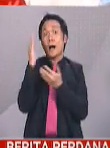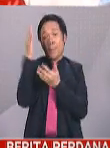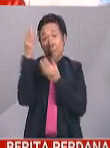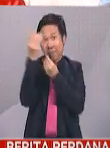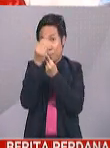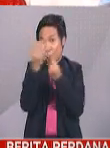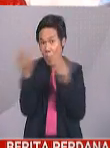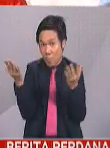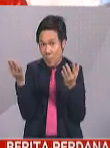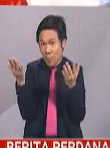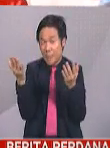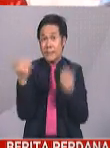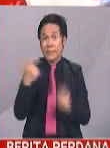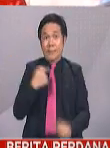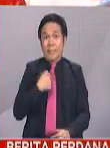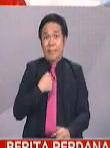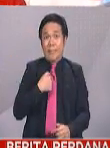ada